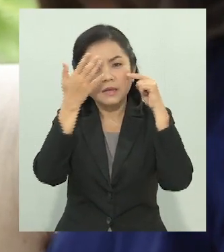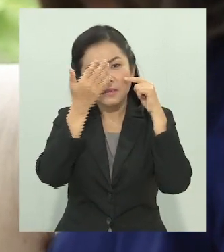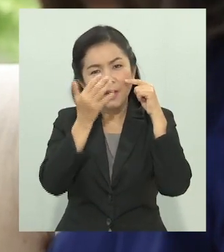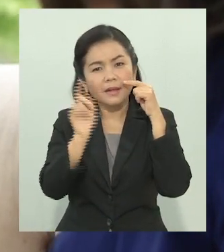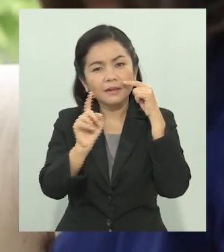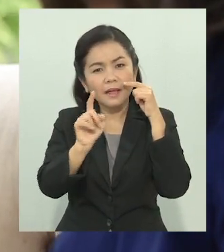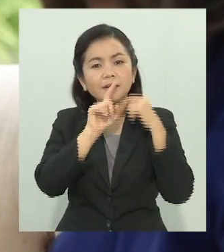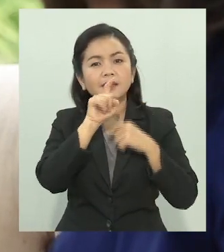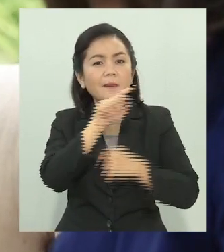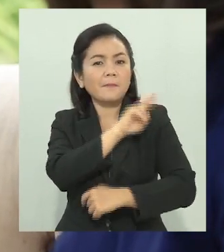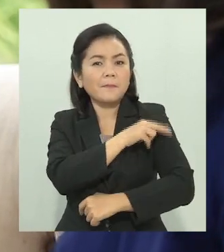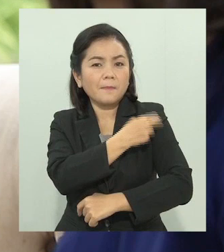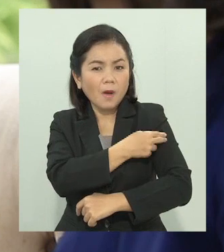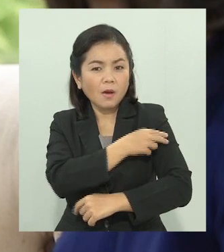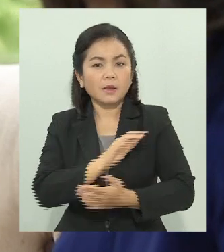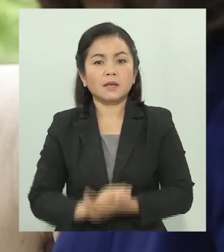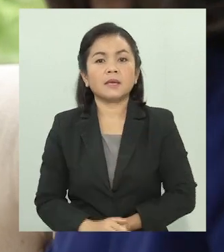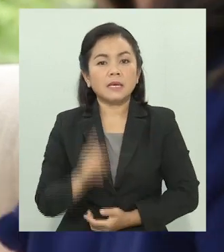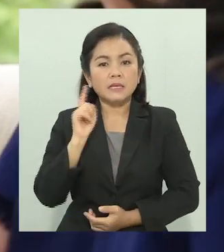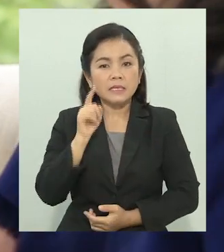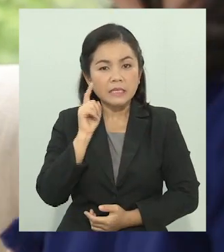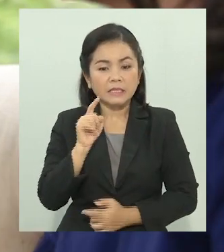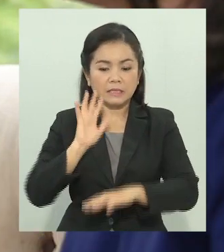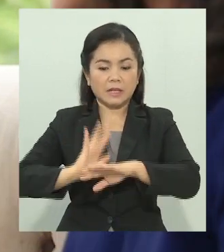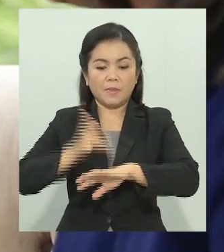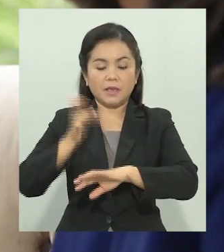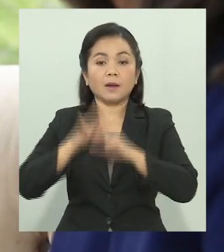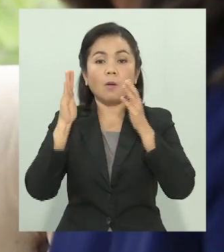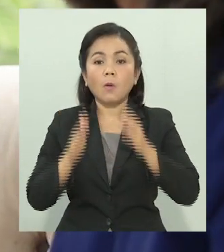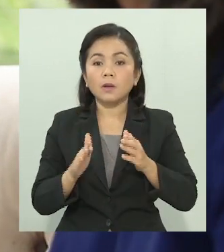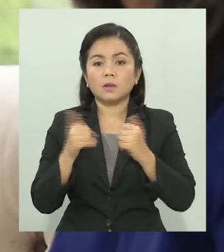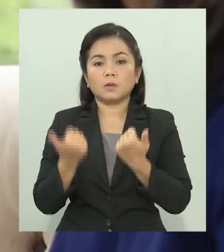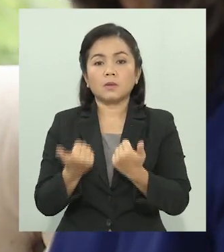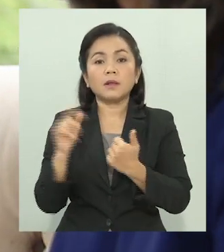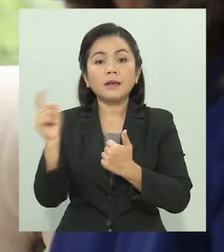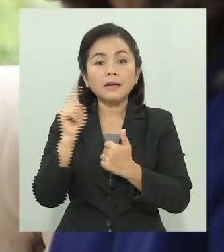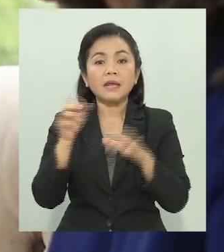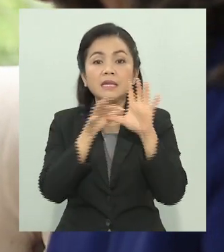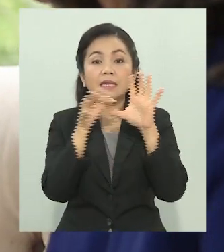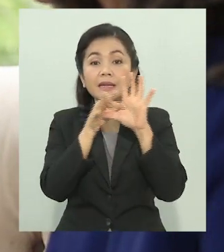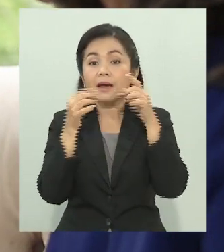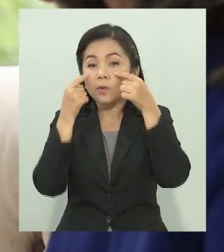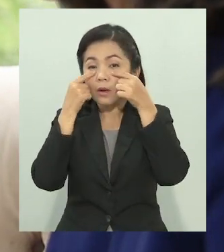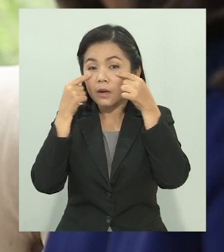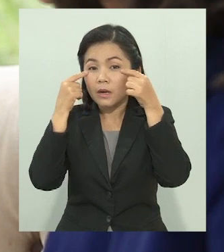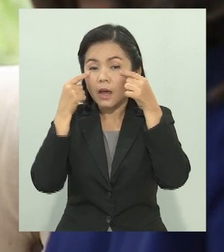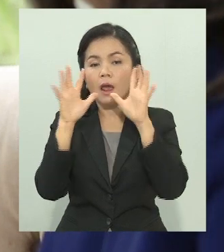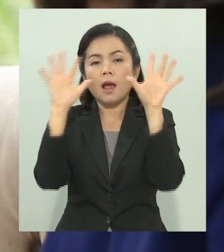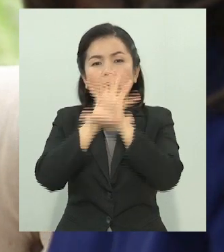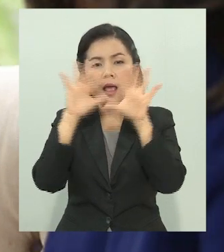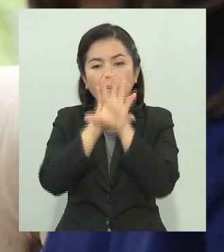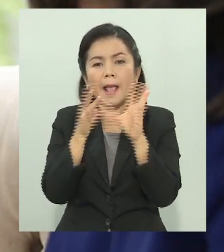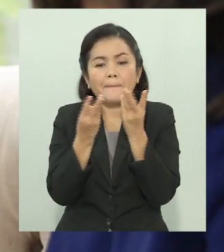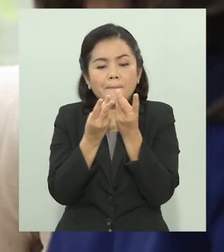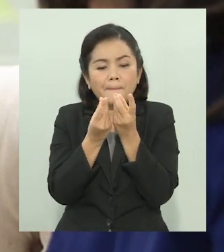เนี่ยต้องบอกว่าคนเราเนี่ยมีถุงใต้ตามาตั้งแต่กำเนิดอยู่ แล้ว ใช่ครับจริงๆถุงใต้ตาที่ว่าเนี่ยมันก็คือไขมันรอบดวงต